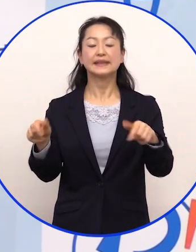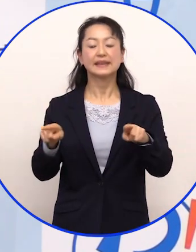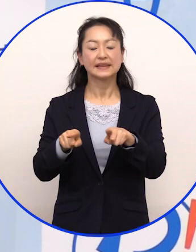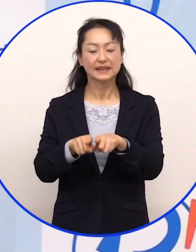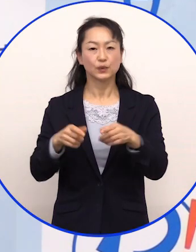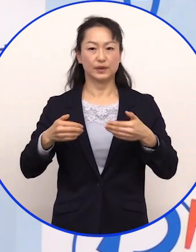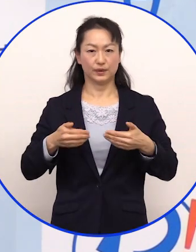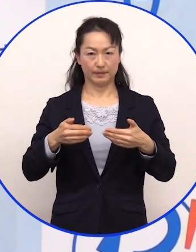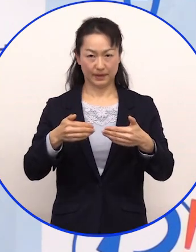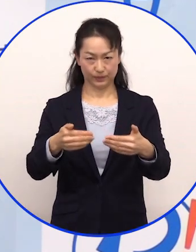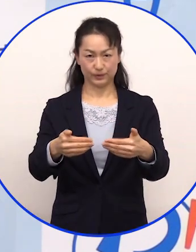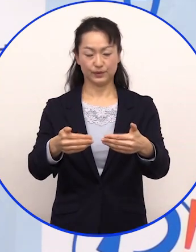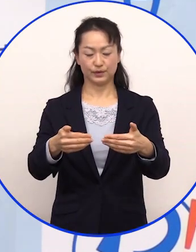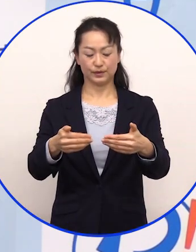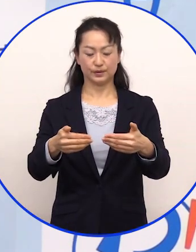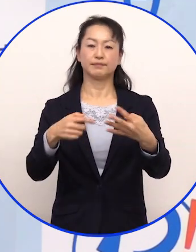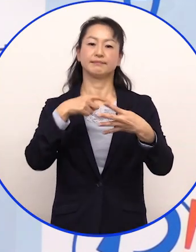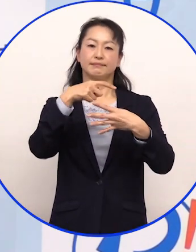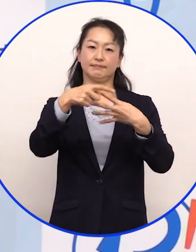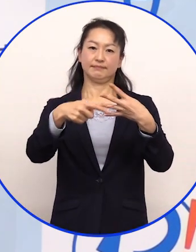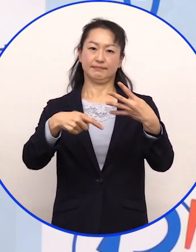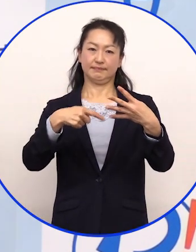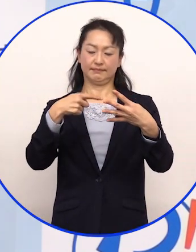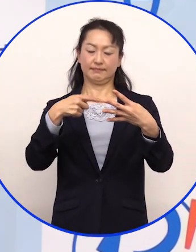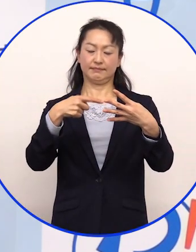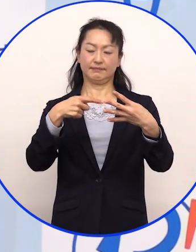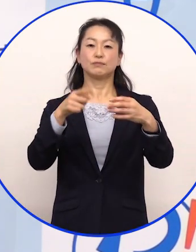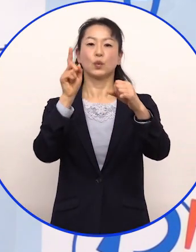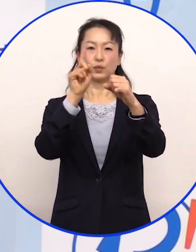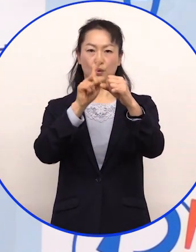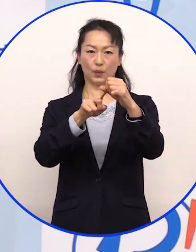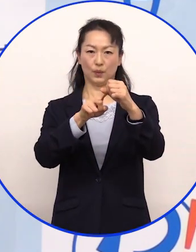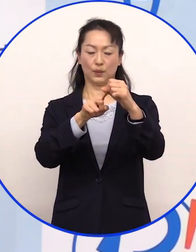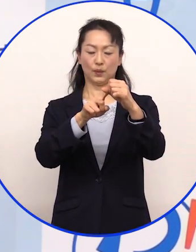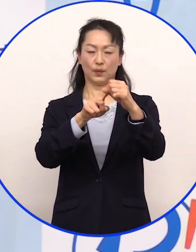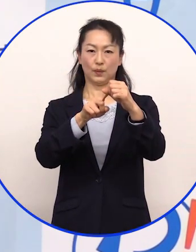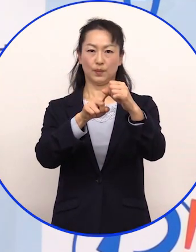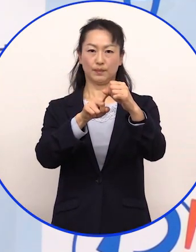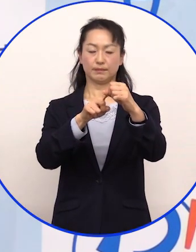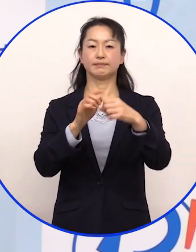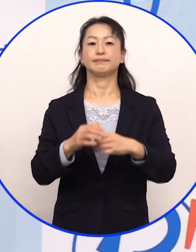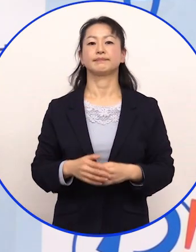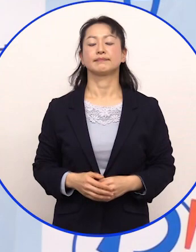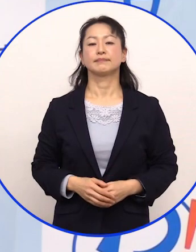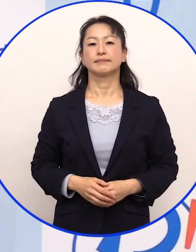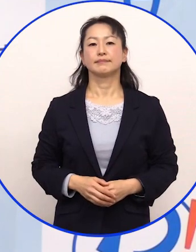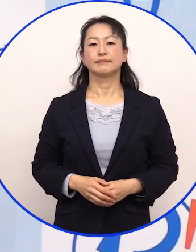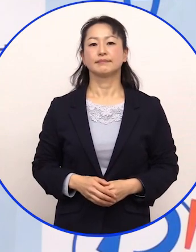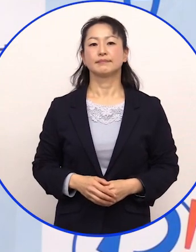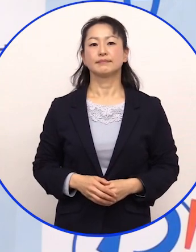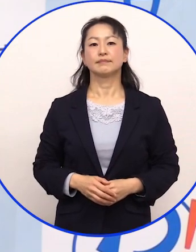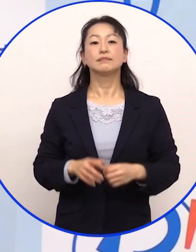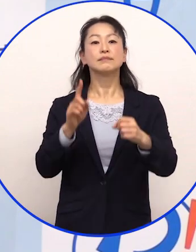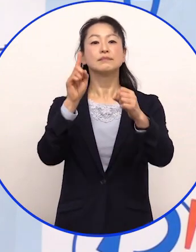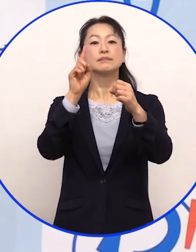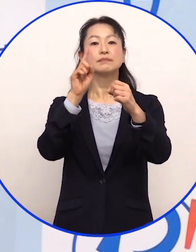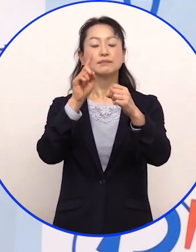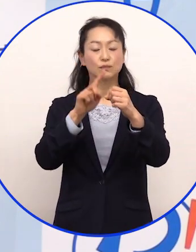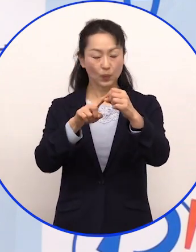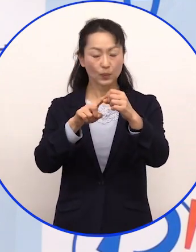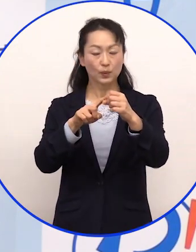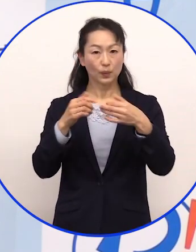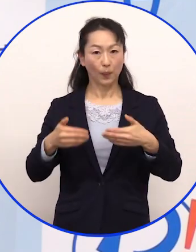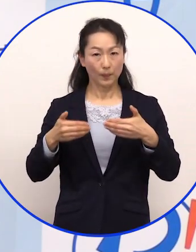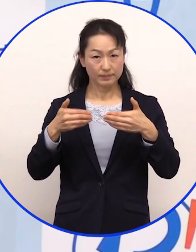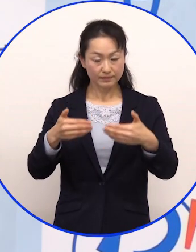時代の品川です。以上が4つの政策目標になります。これらの施策を推進してい